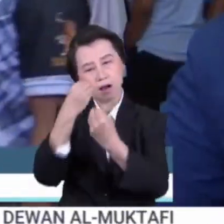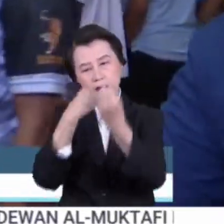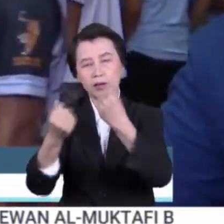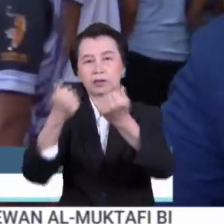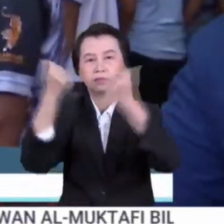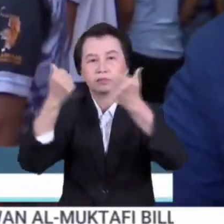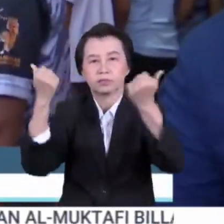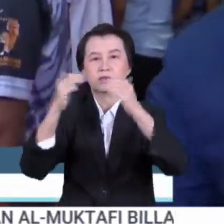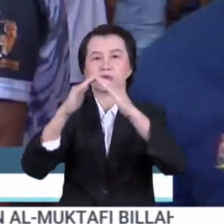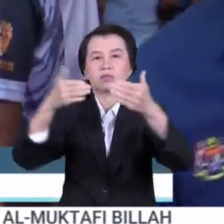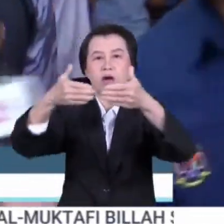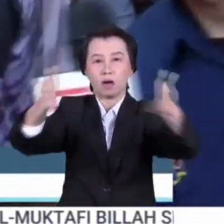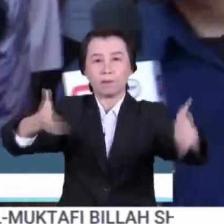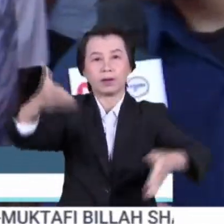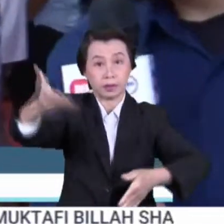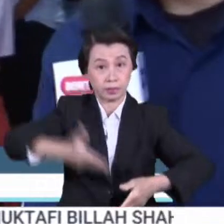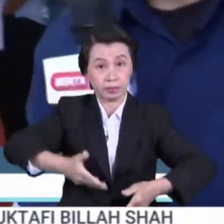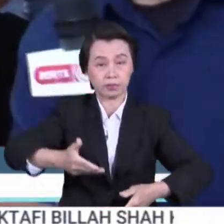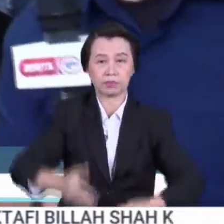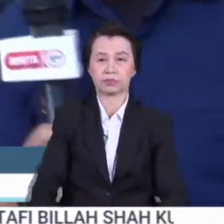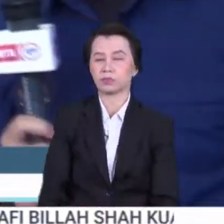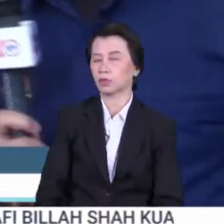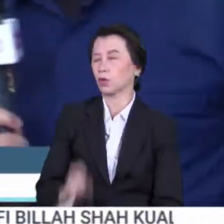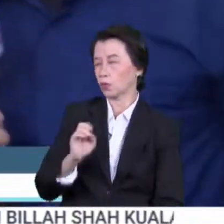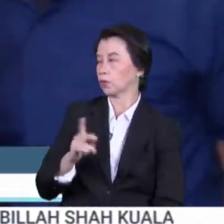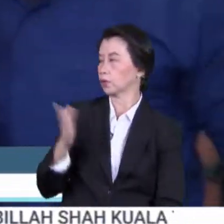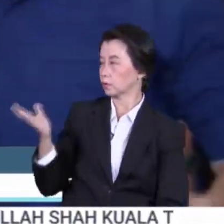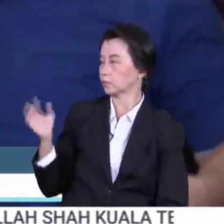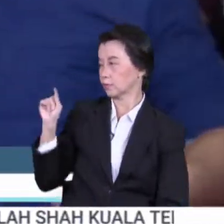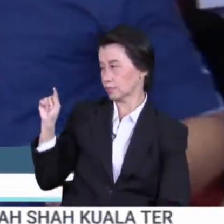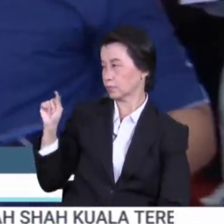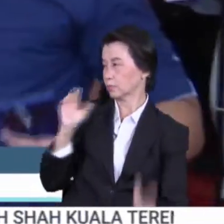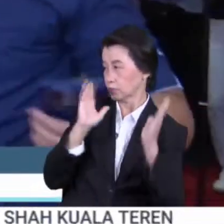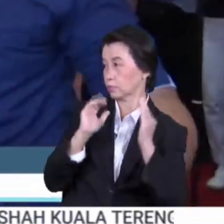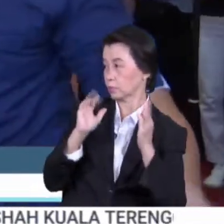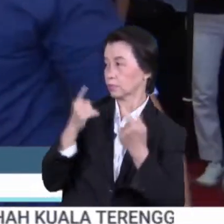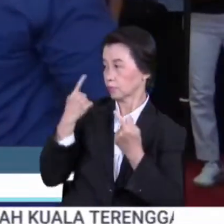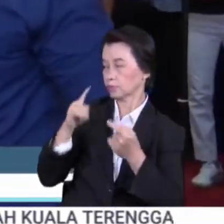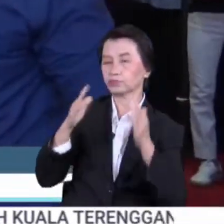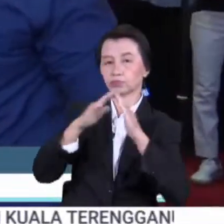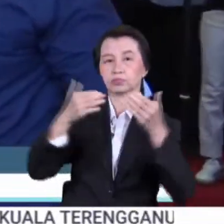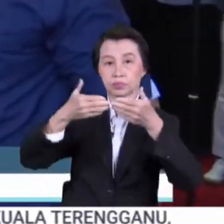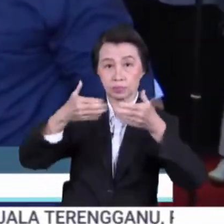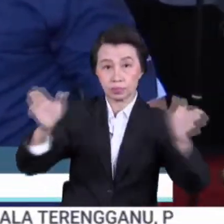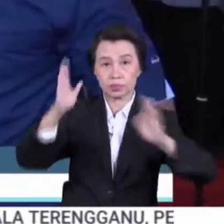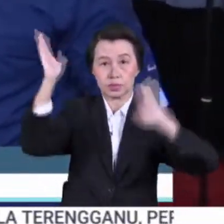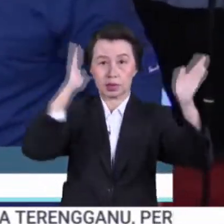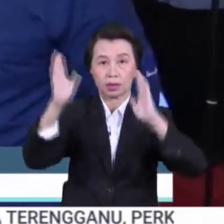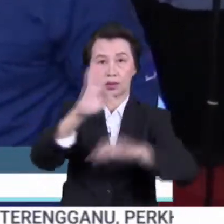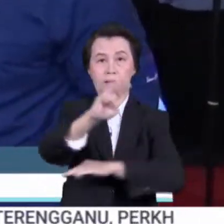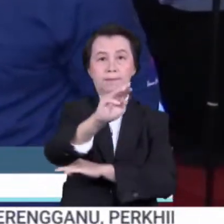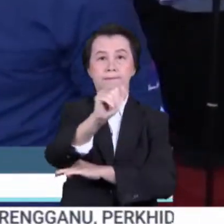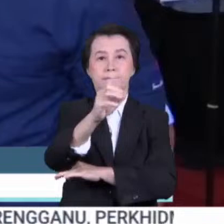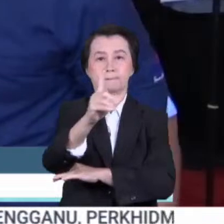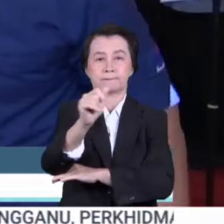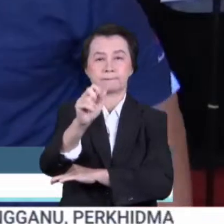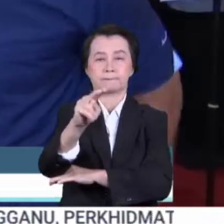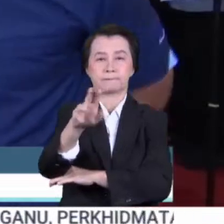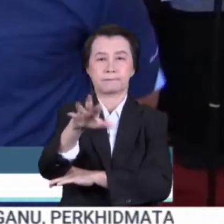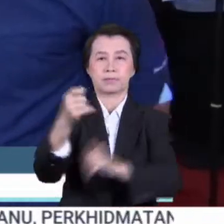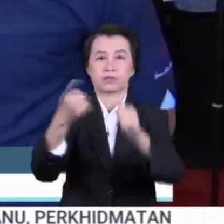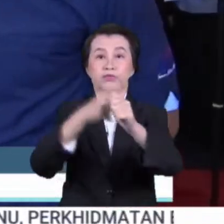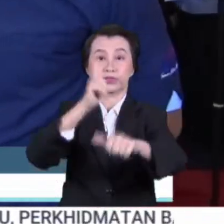di rumah terbuka. Okey, sedikit harapan YB sendiri untuk apa? Untuk rumah terbuka Malaysia Madani ini yang julung kalinya diadakan di Kelantan